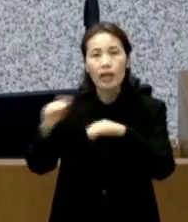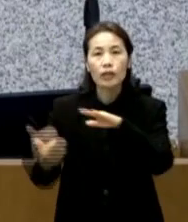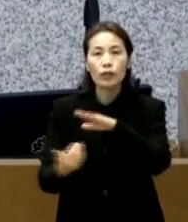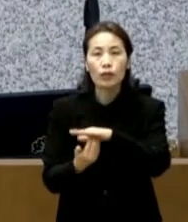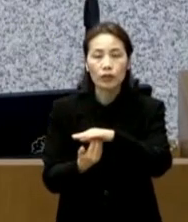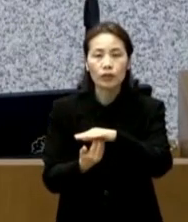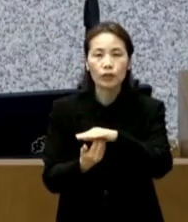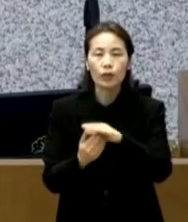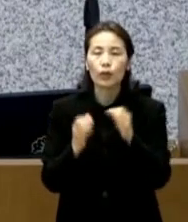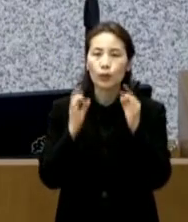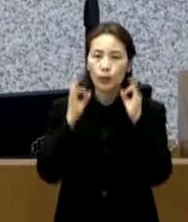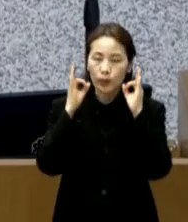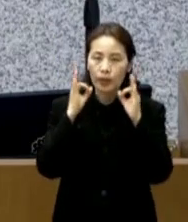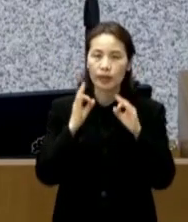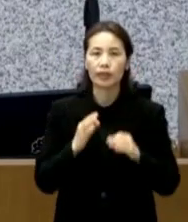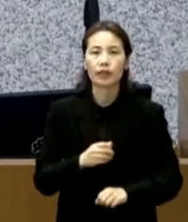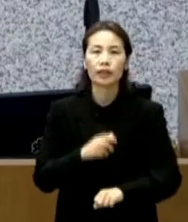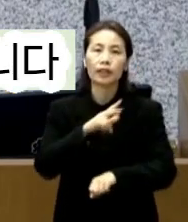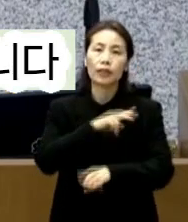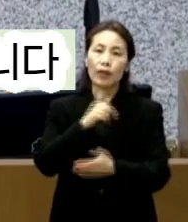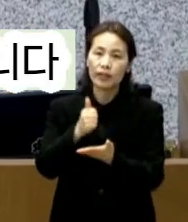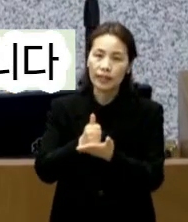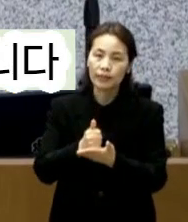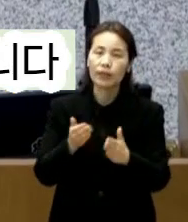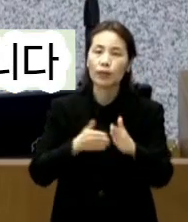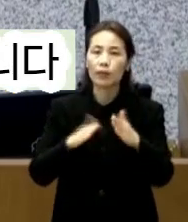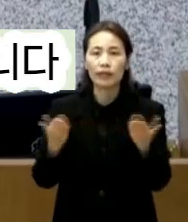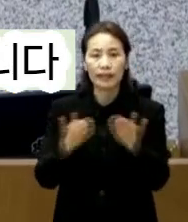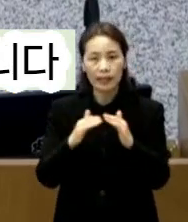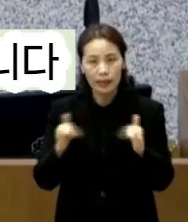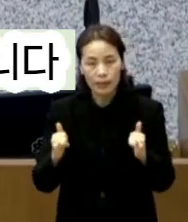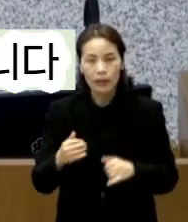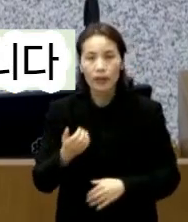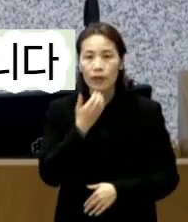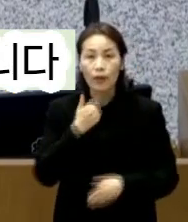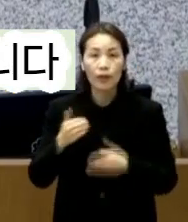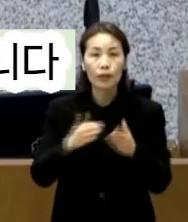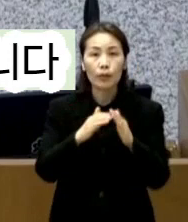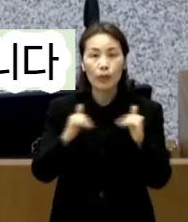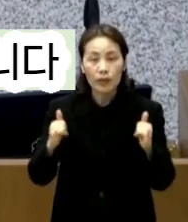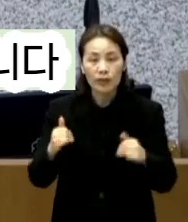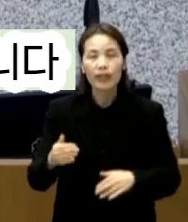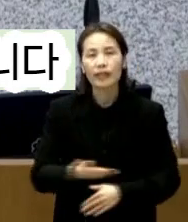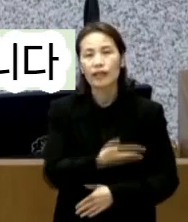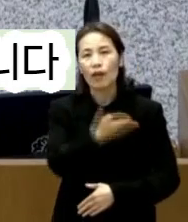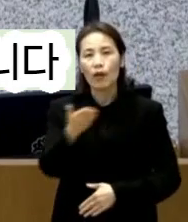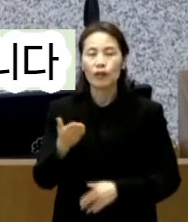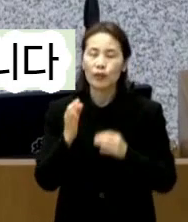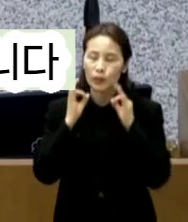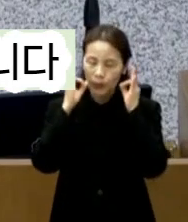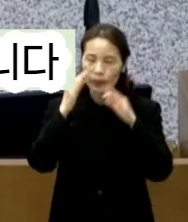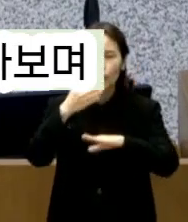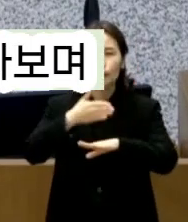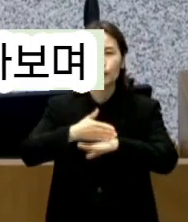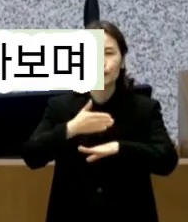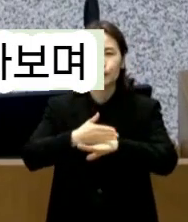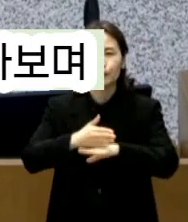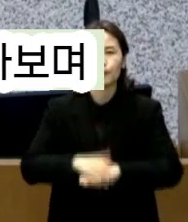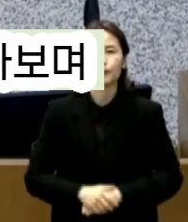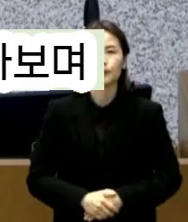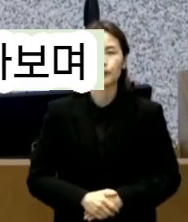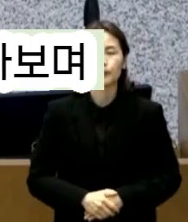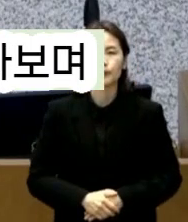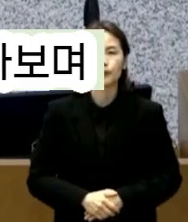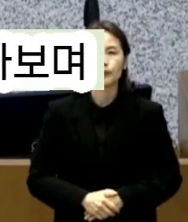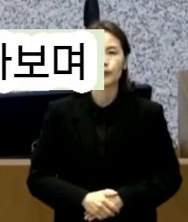여러분, 공직자 여러분, 고생 많으셨습니다. 그리고 도민 여러분 모두의 노력에도 감사드립니다. 선거